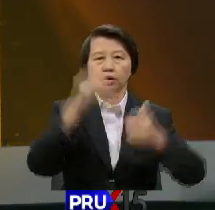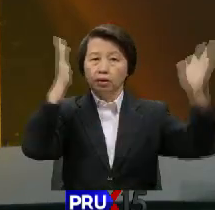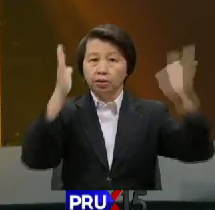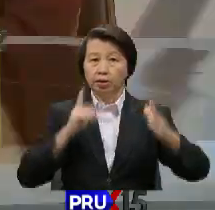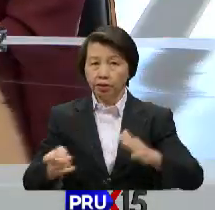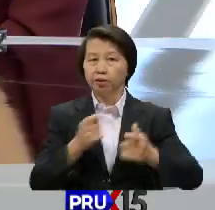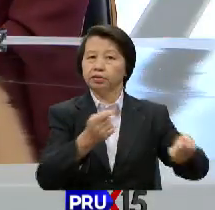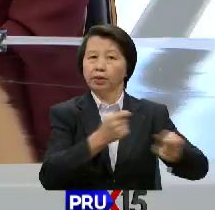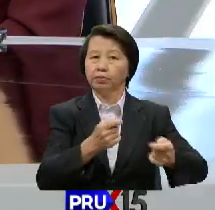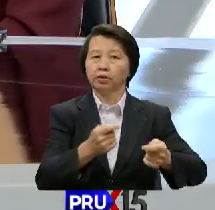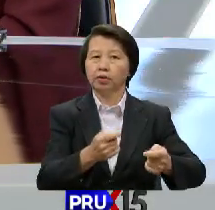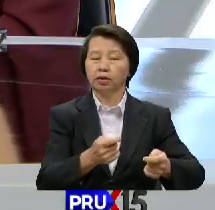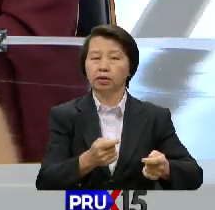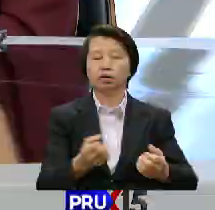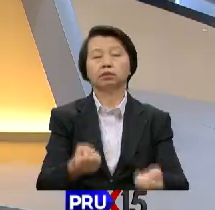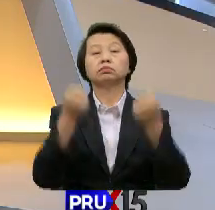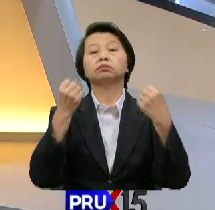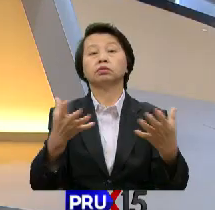yang mereka cabe